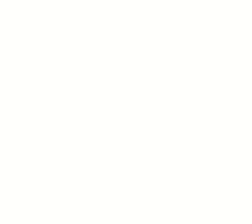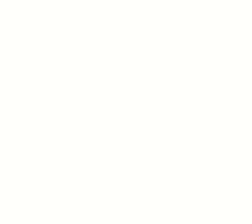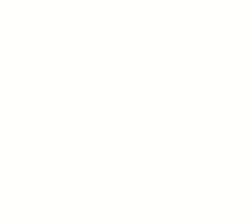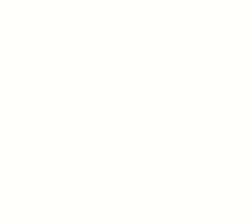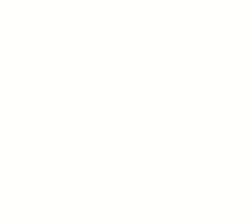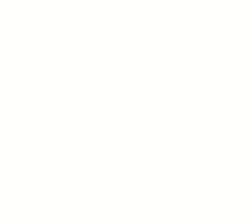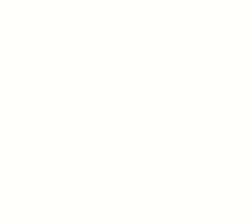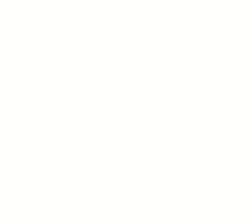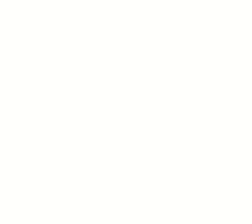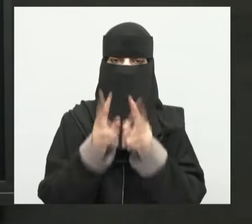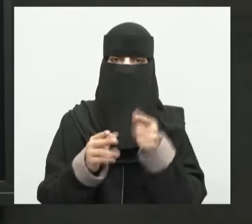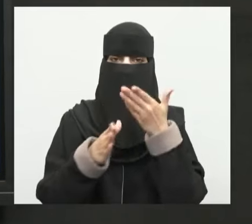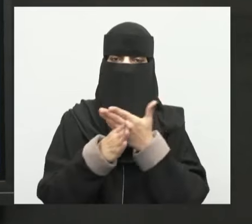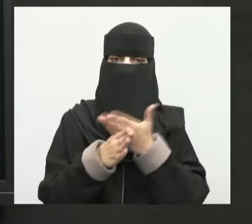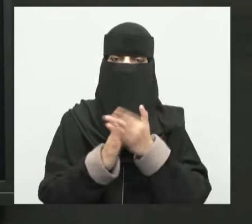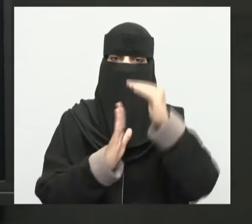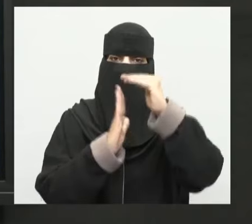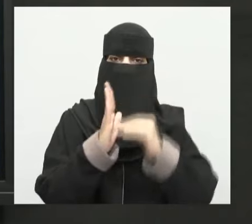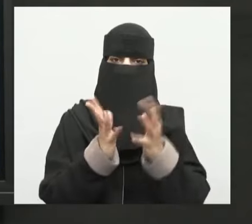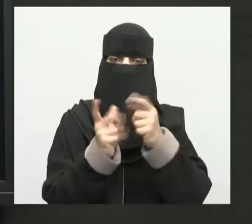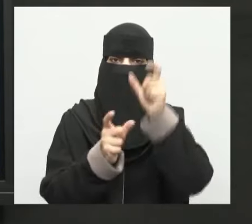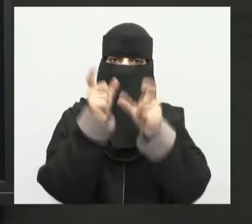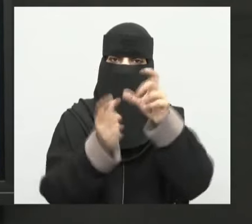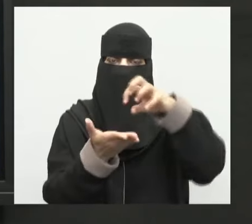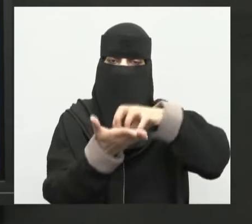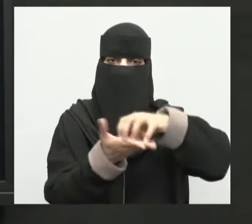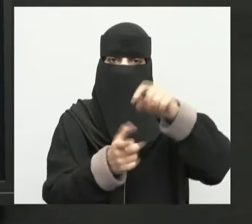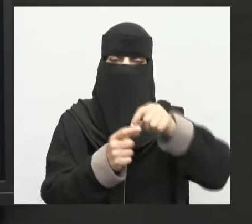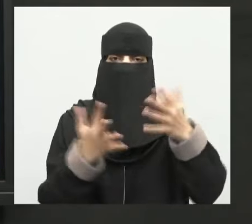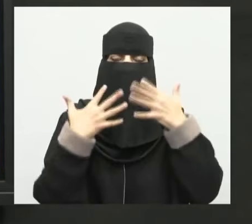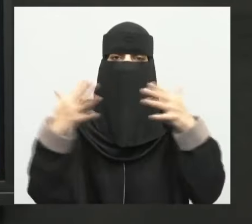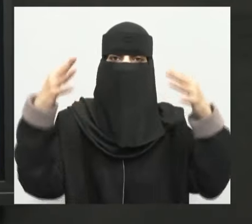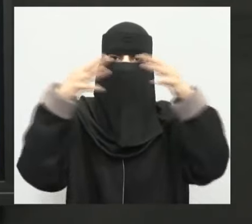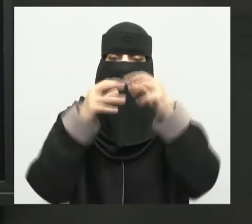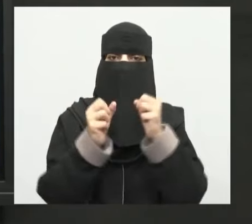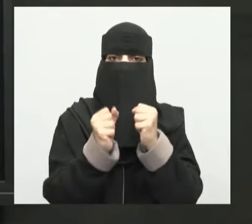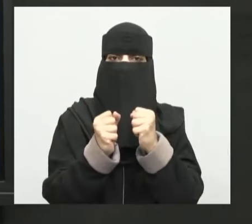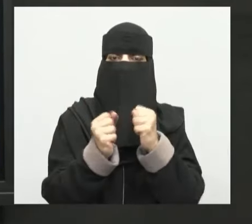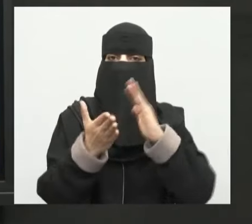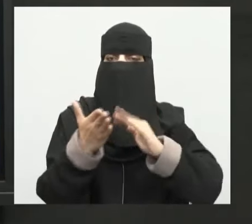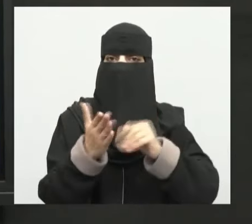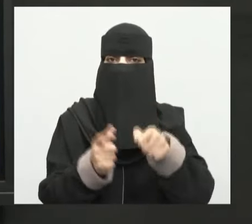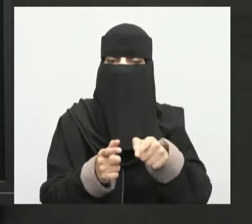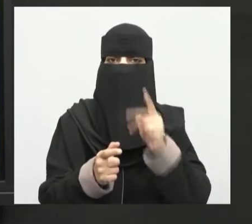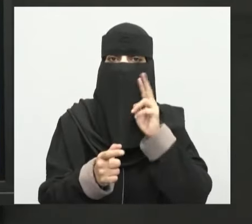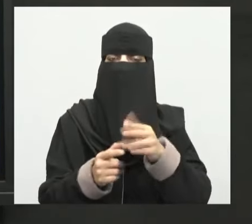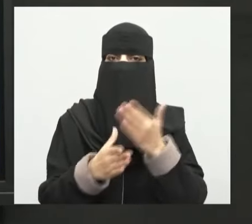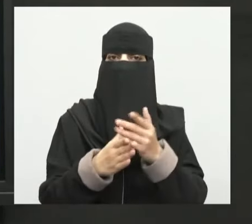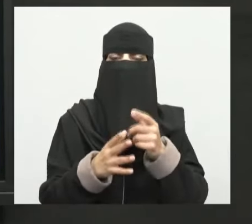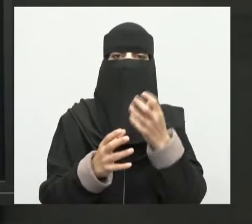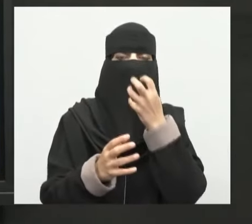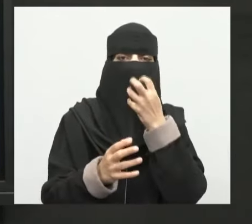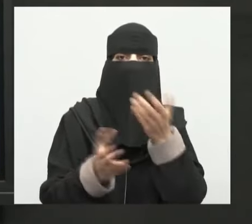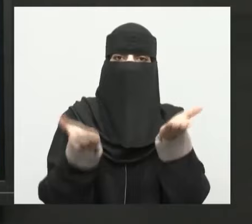الامطار اذا اسباب انخفاض كثافه السكان في المناطق ذات المناخ القاسي والمناخ القاصي شديد